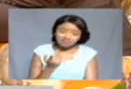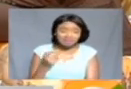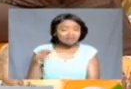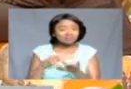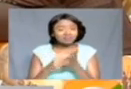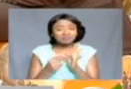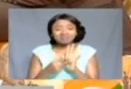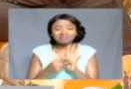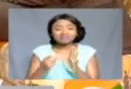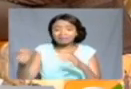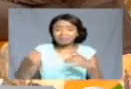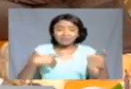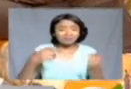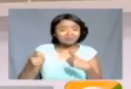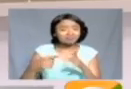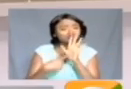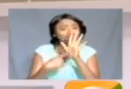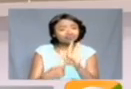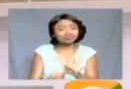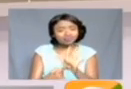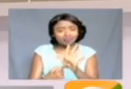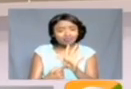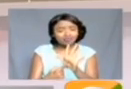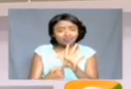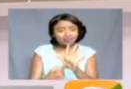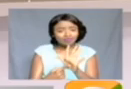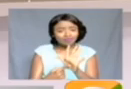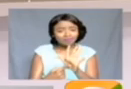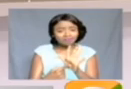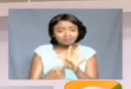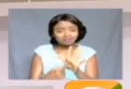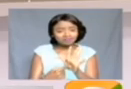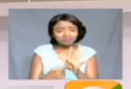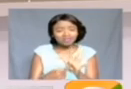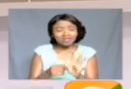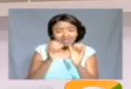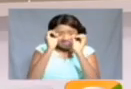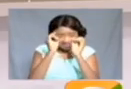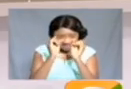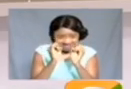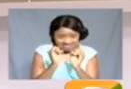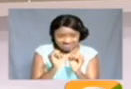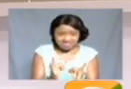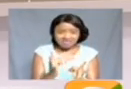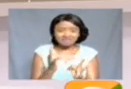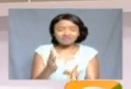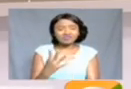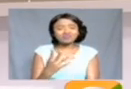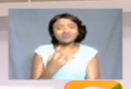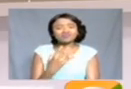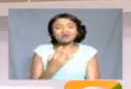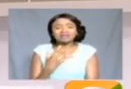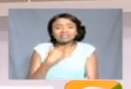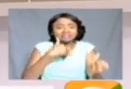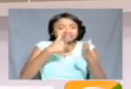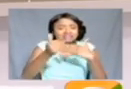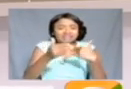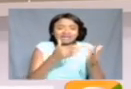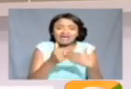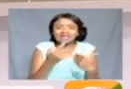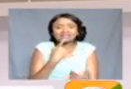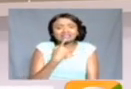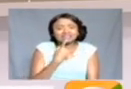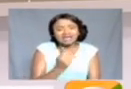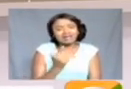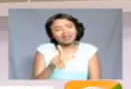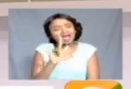ambayo yalitumwa pale. Sasa kitu cha kwanza ni kama hicho tu. Ikiwa kuambiana tu kwamba tunapendana limeondoka ile mtu